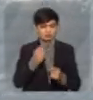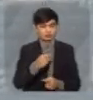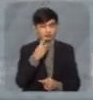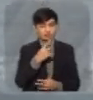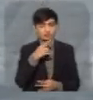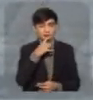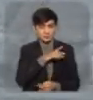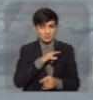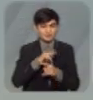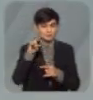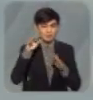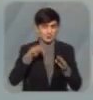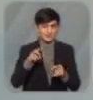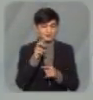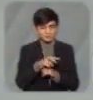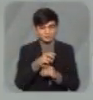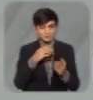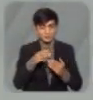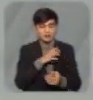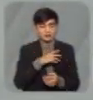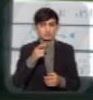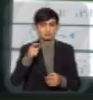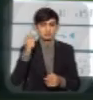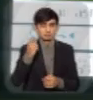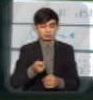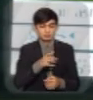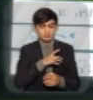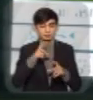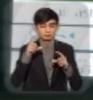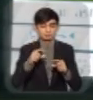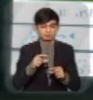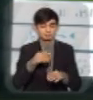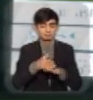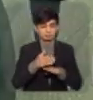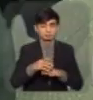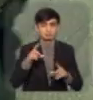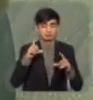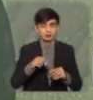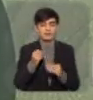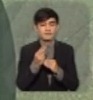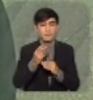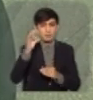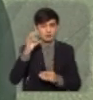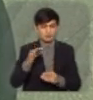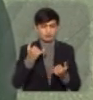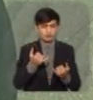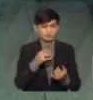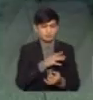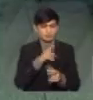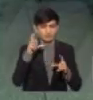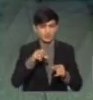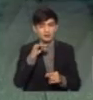представителями аэропортов. Стоимость билетов снижалась плавно, и на сегодня они подешевели на 12%. К тому же